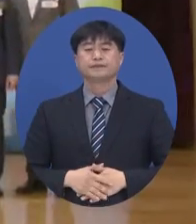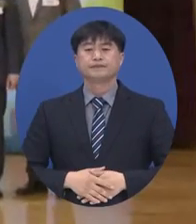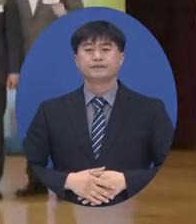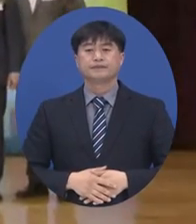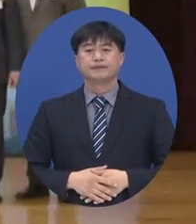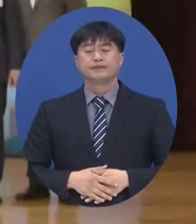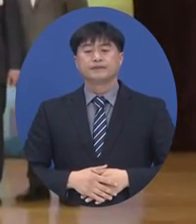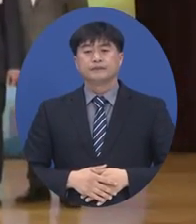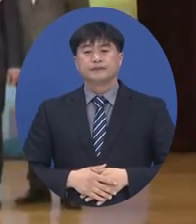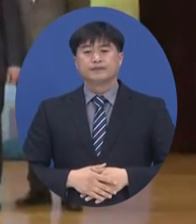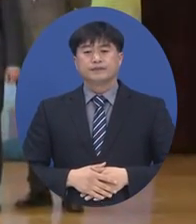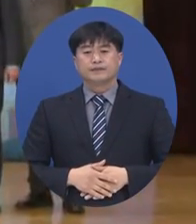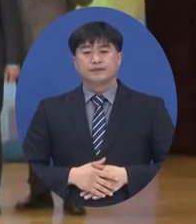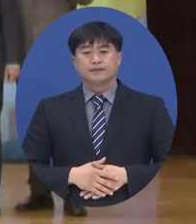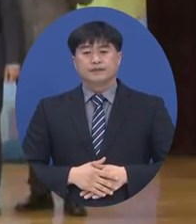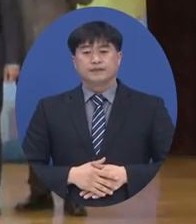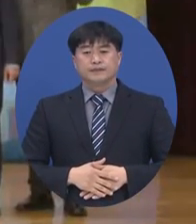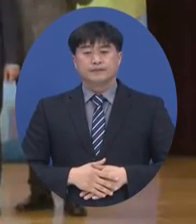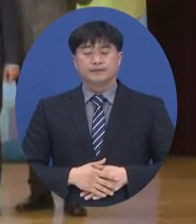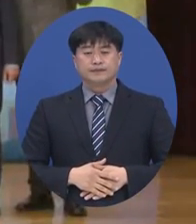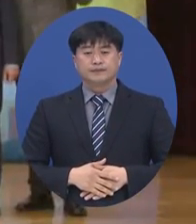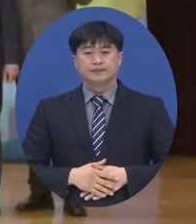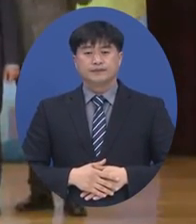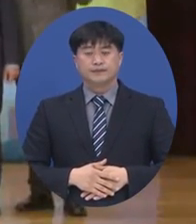견디지 tv 최주연 입니다